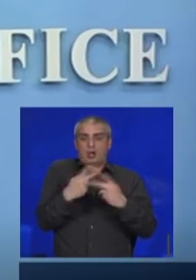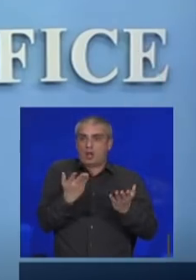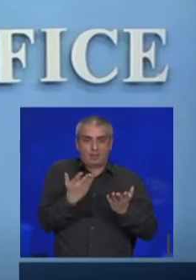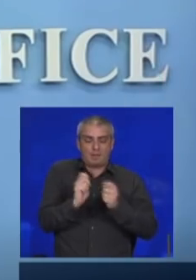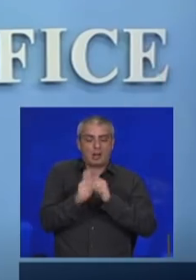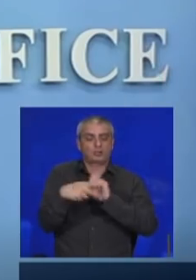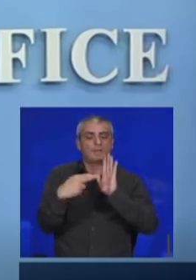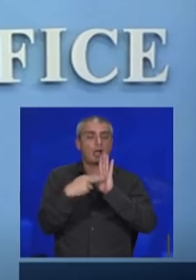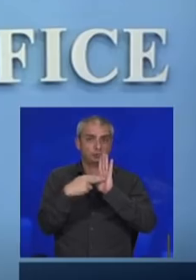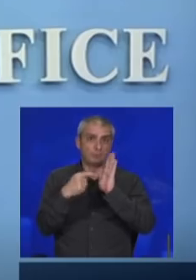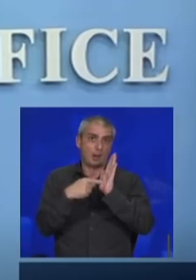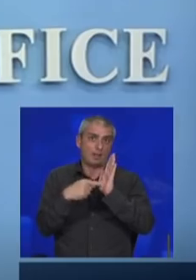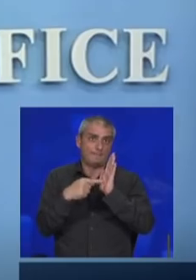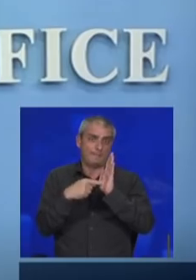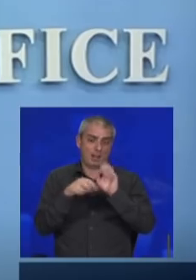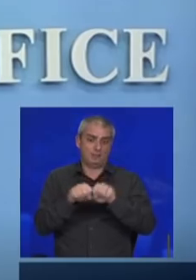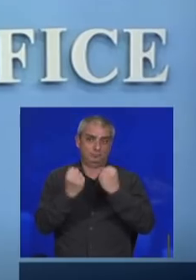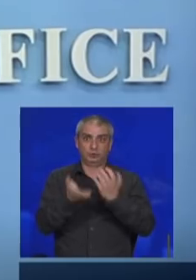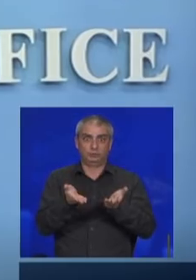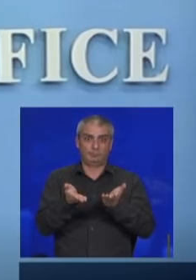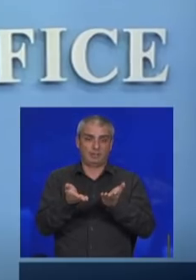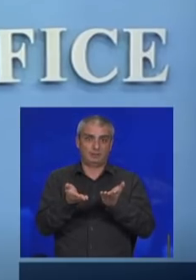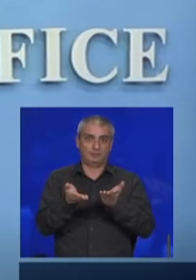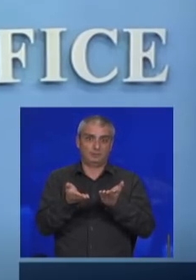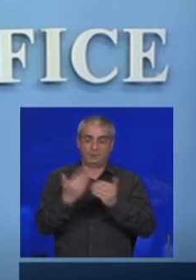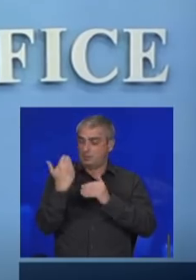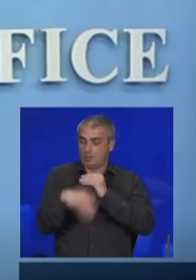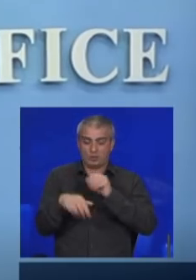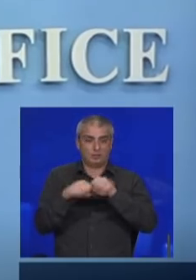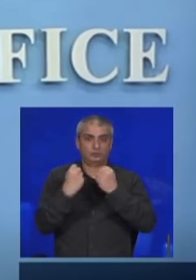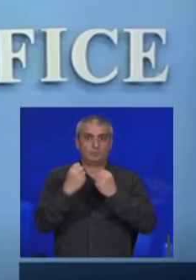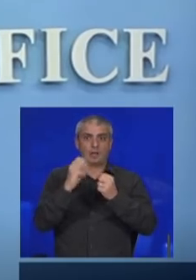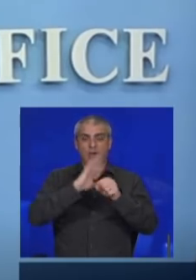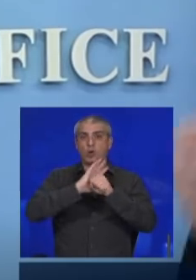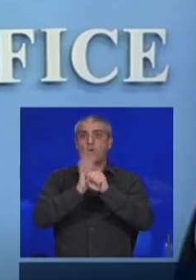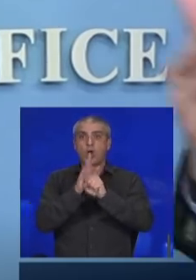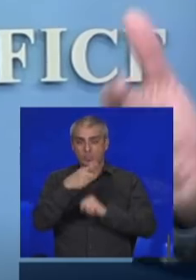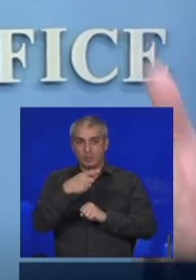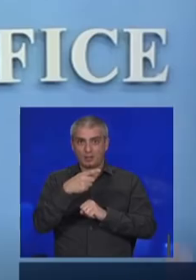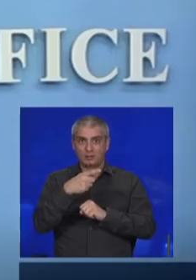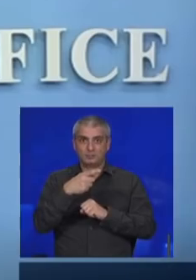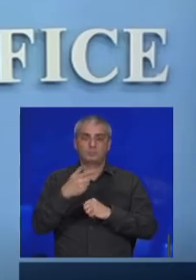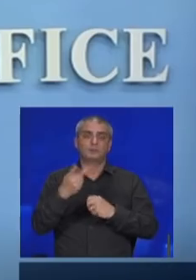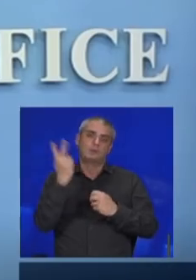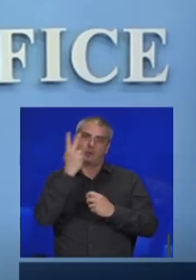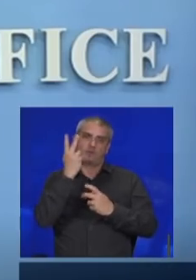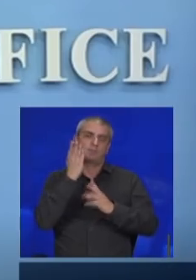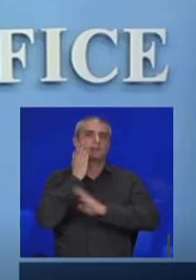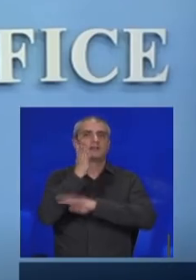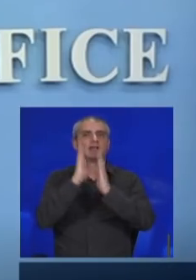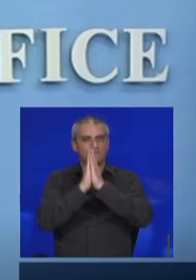בגלל המשבר האחרון או משבר הקורונה, וכמובן יפנו וחברת